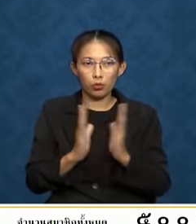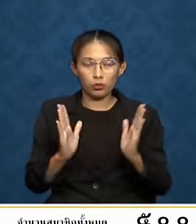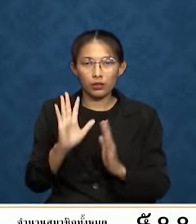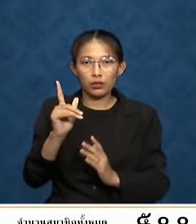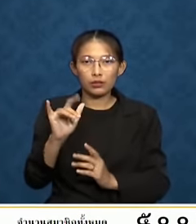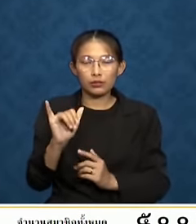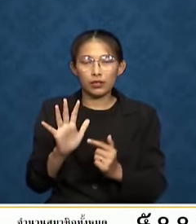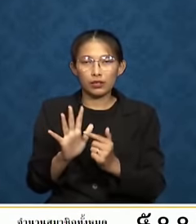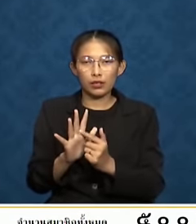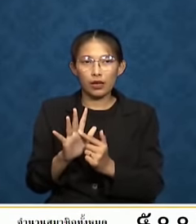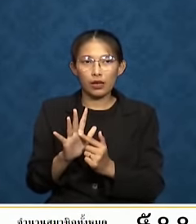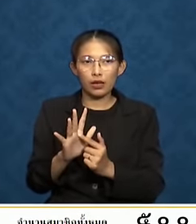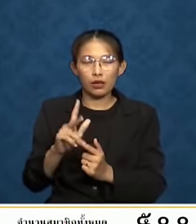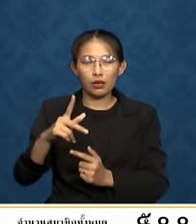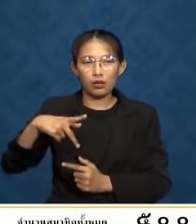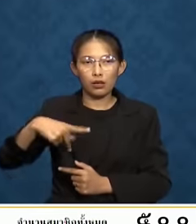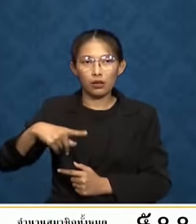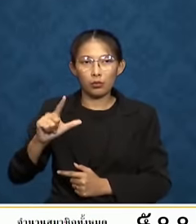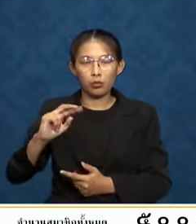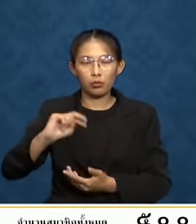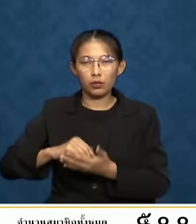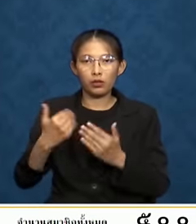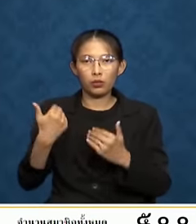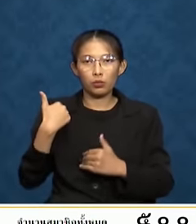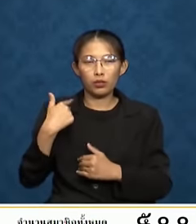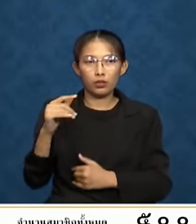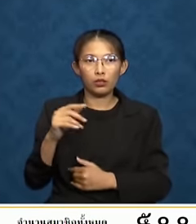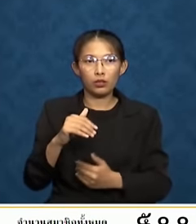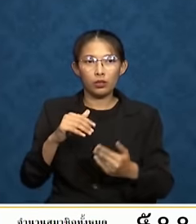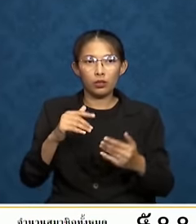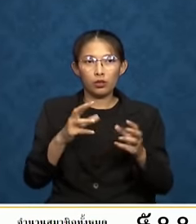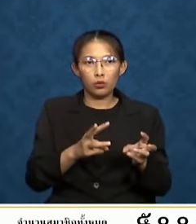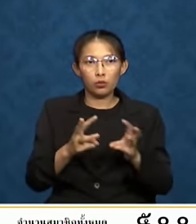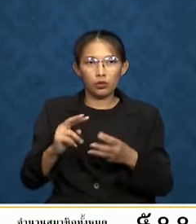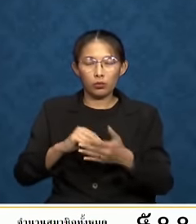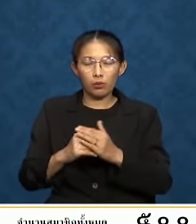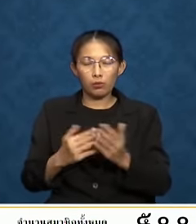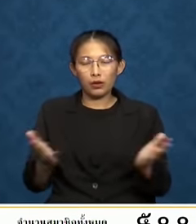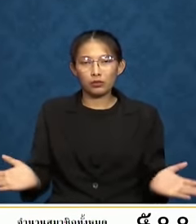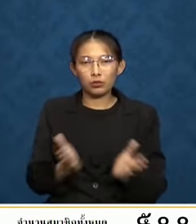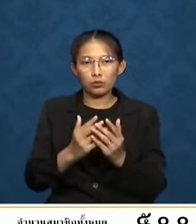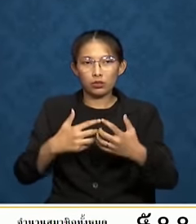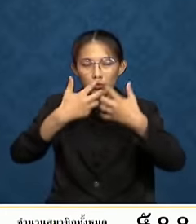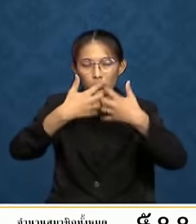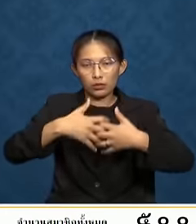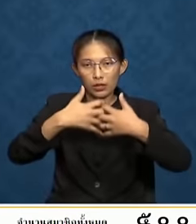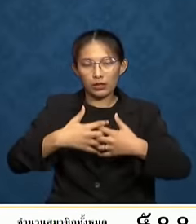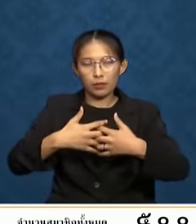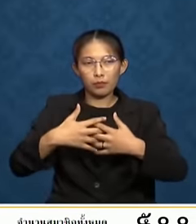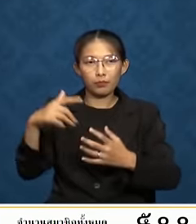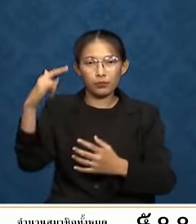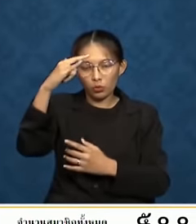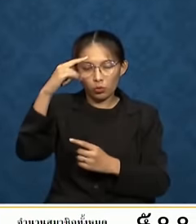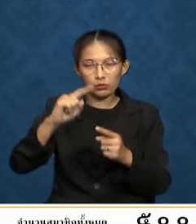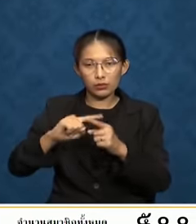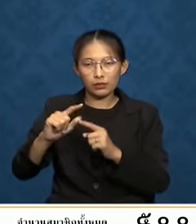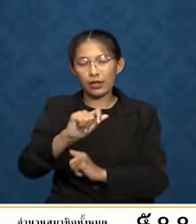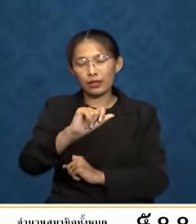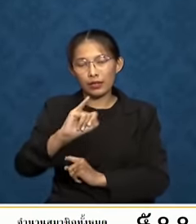นะท่านพูดถึงเอแนวทางของการอัพหรือส่งเสริมอุตสาหกรรพ้องกประเทศโดยเฉพาะเรื่องโดนเรื่อง AIเรื่อง